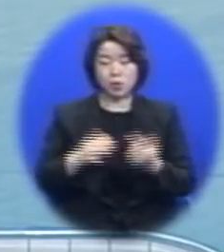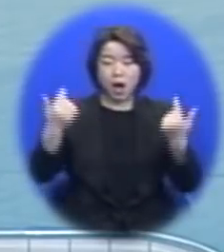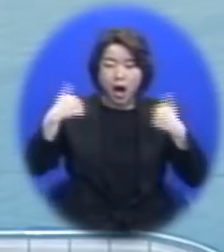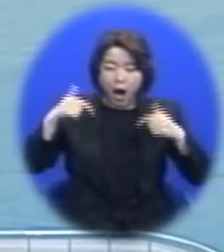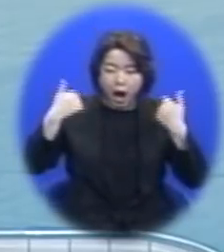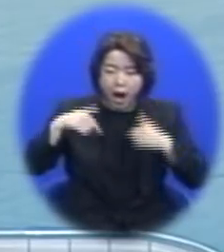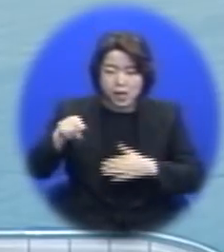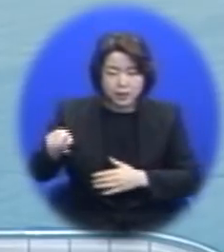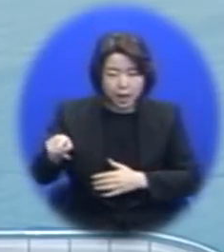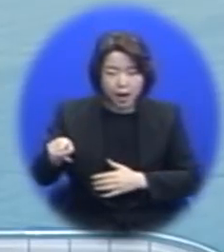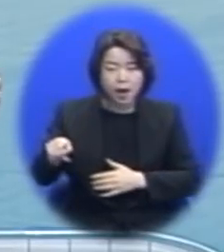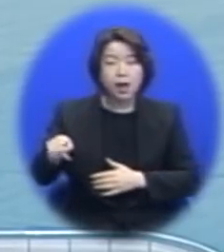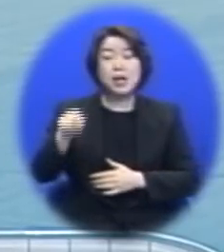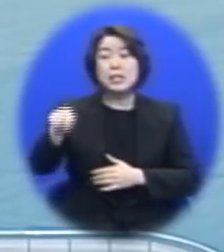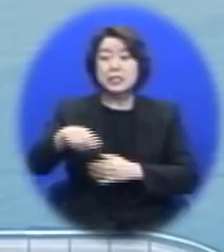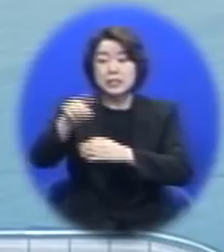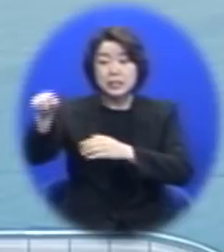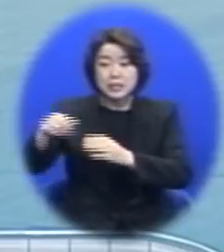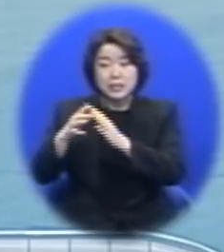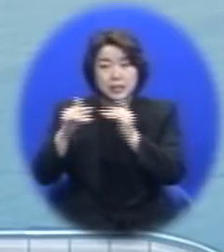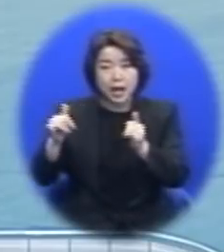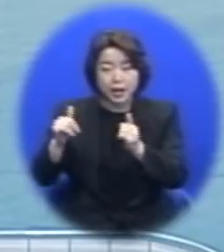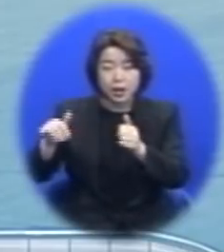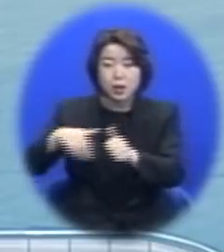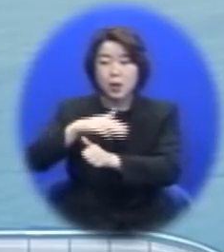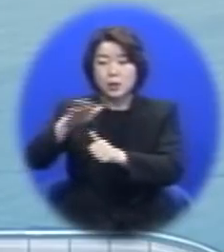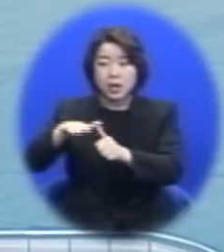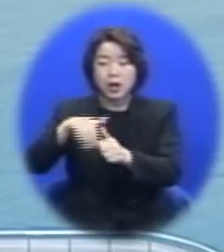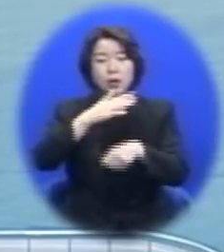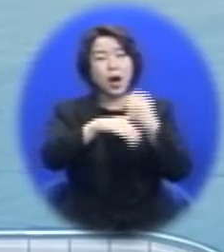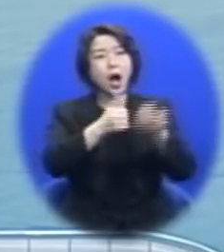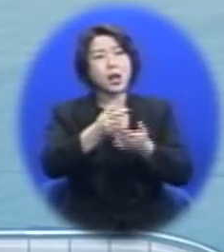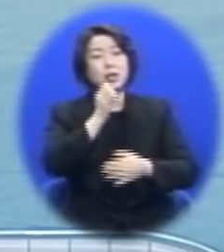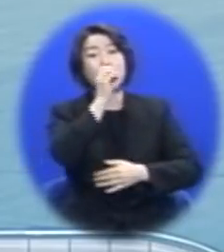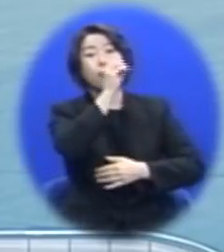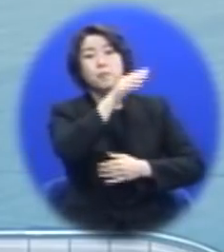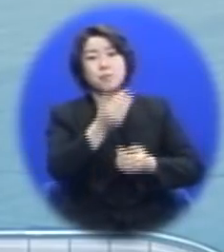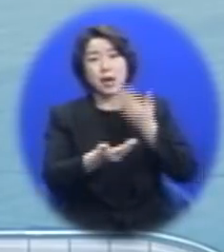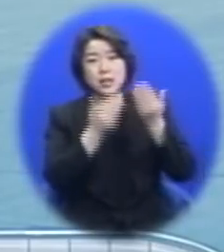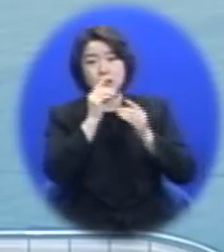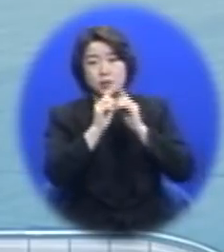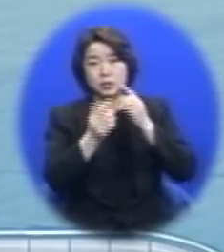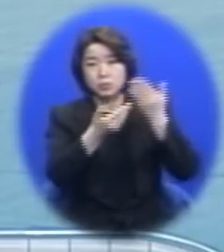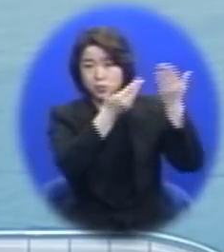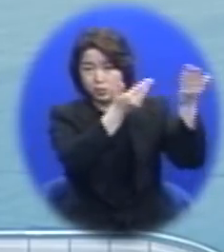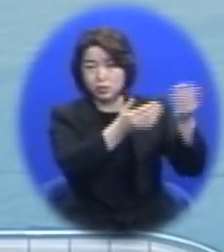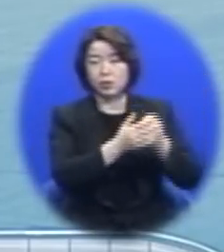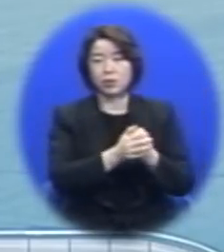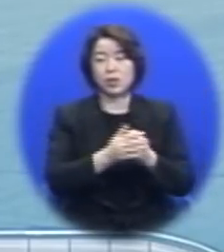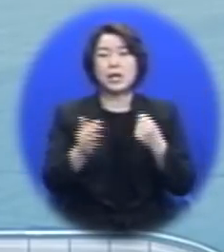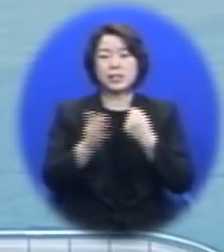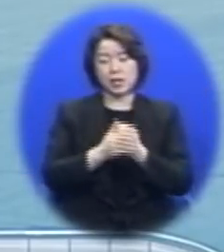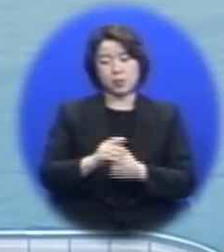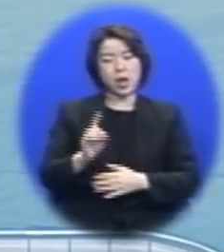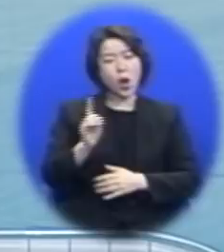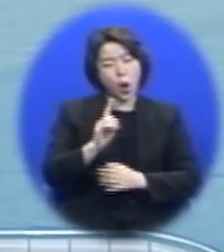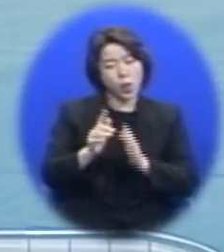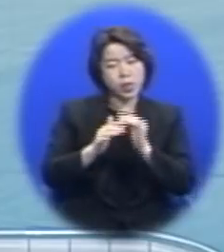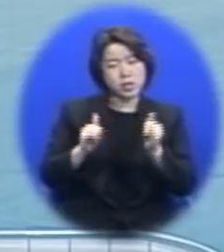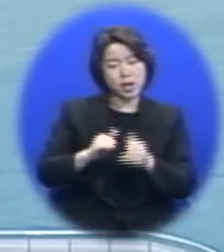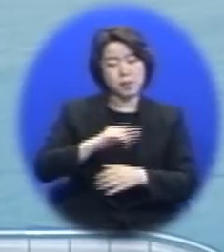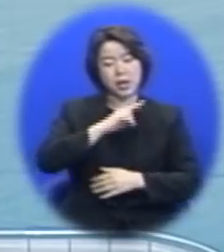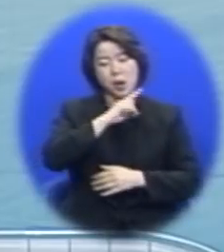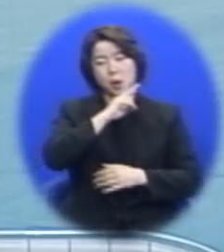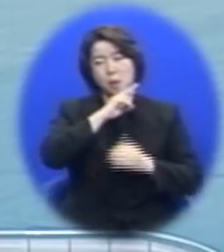항상 하나님 앞에 그의 사정을 아뢰고 있다는 거예요. 그러니까 여러분들이 어떤 사람에게 원망 들을 일을 하면 안